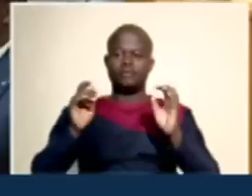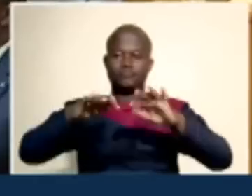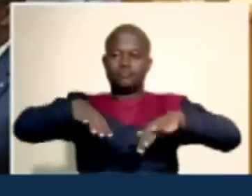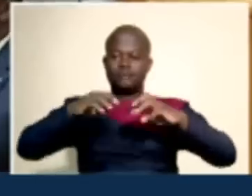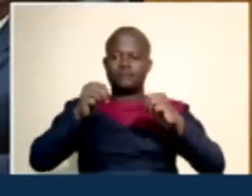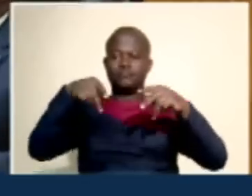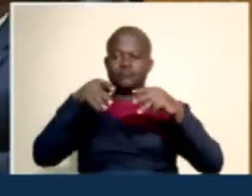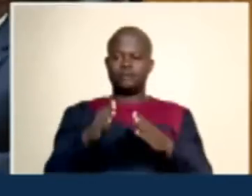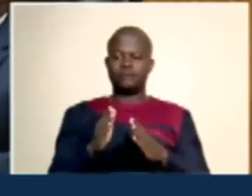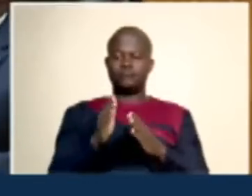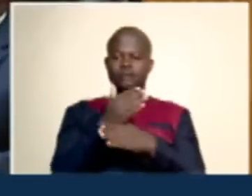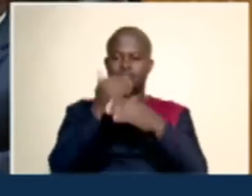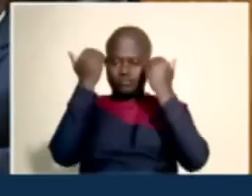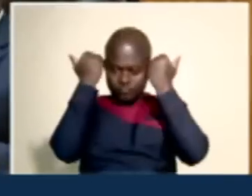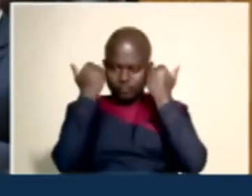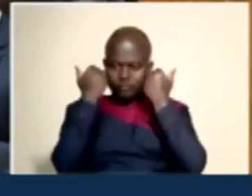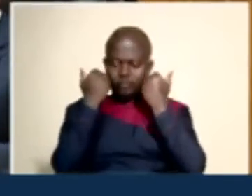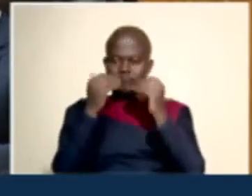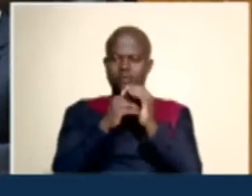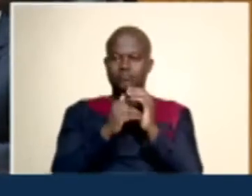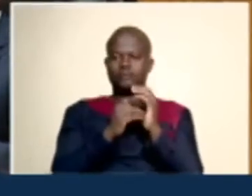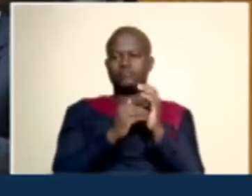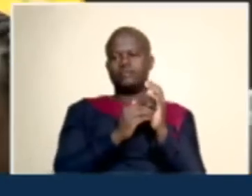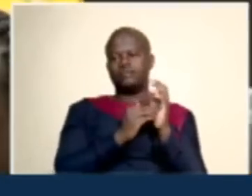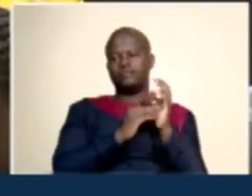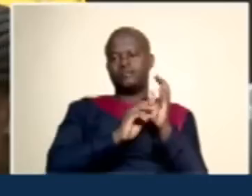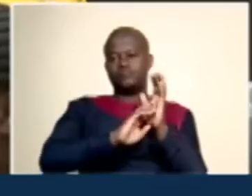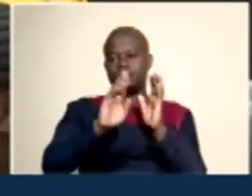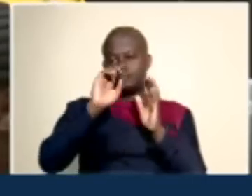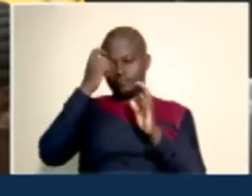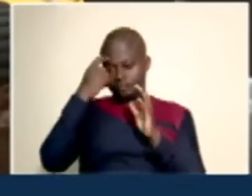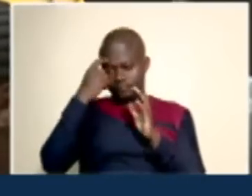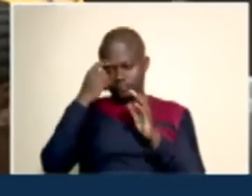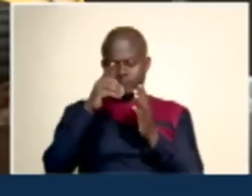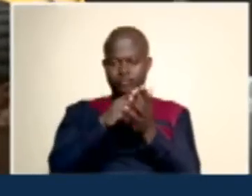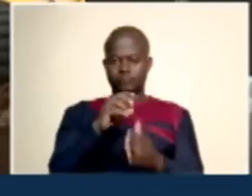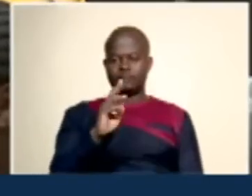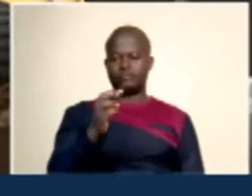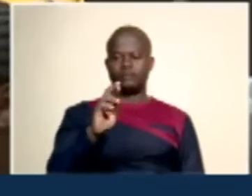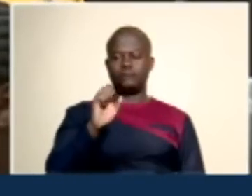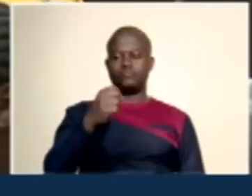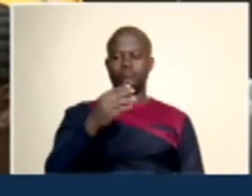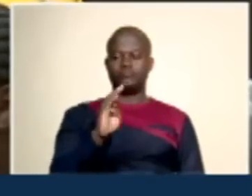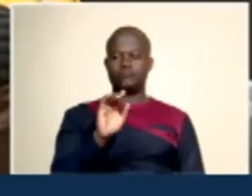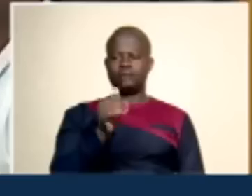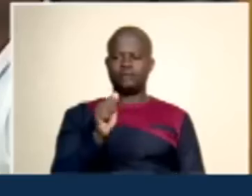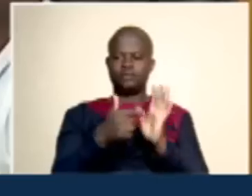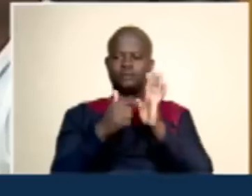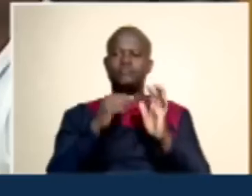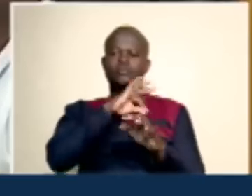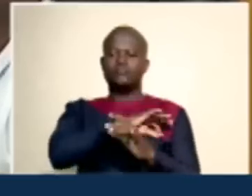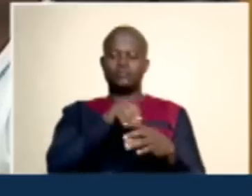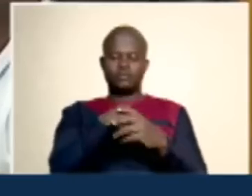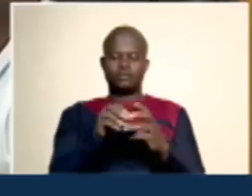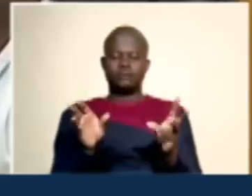y'umutwe w'abadepite Minisitiri w'ubutabera akaba n'intumwa nkuru ya leta Dr. Ugira Shebuja Emmanuel yagaragaje inyungu iri mu guhuza